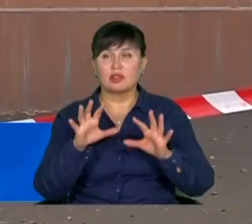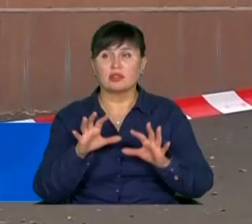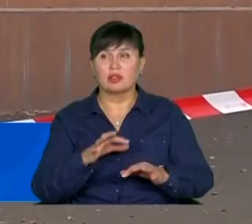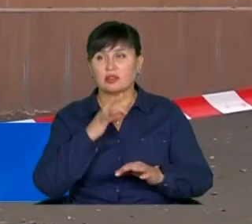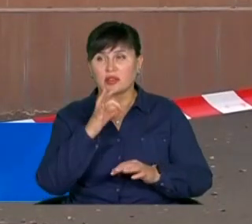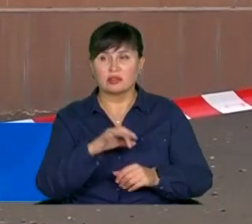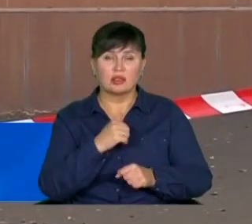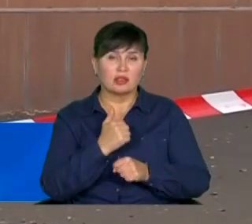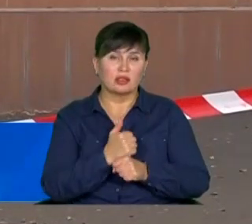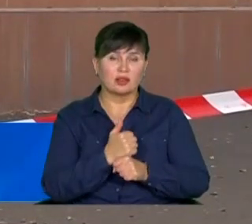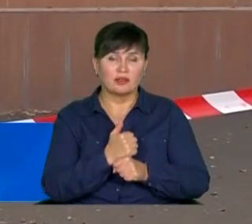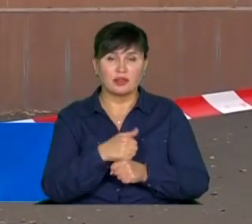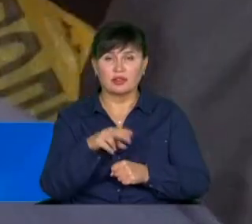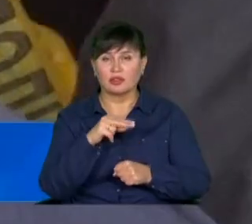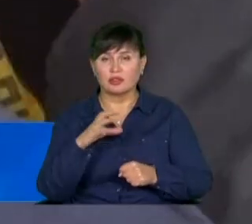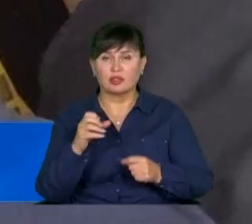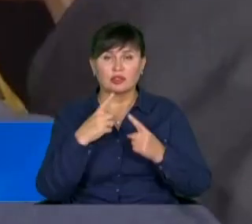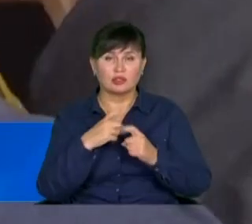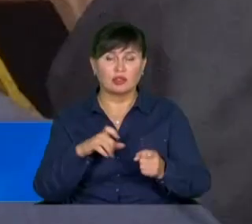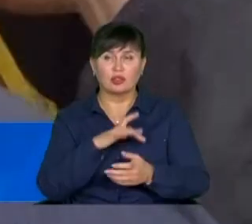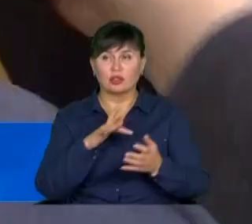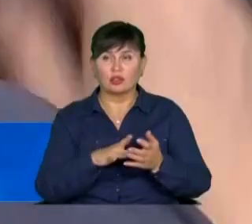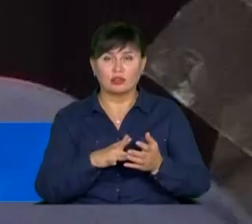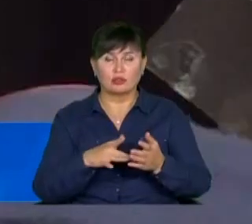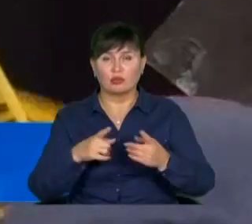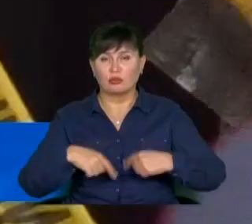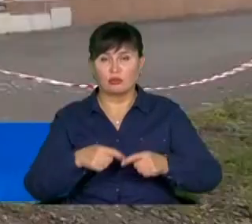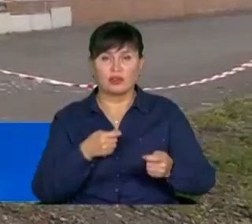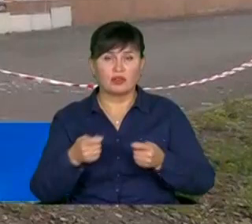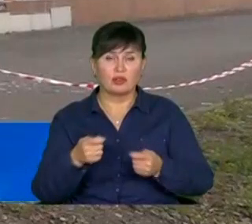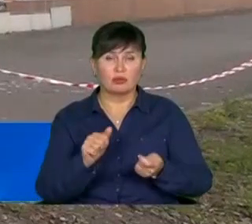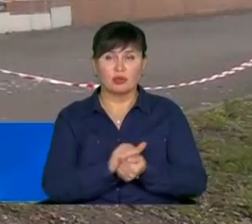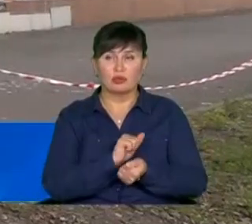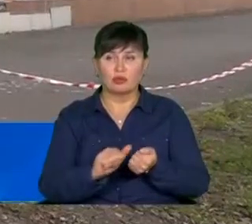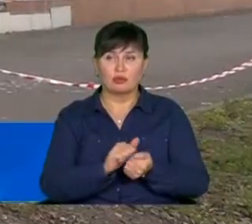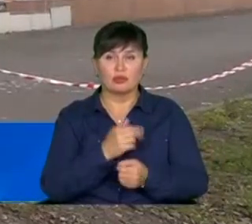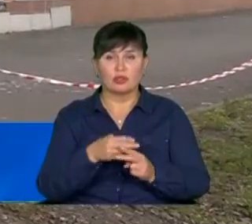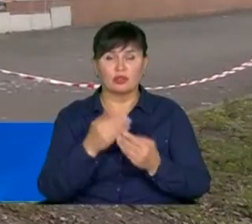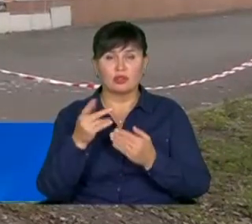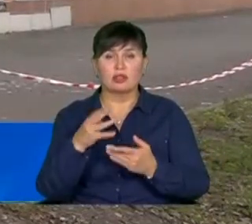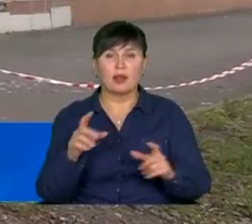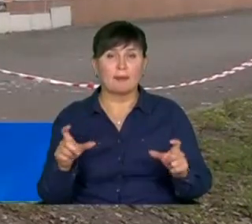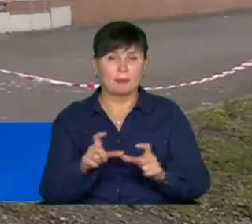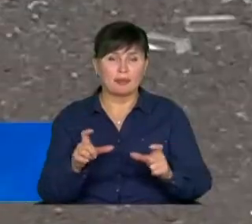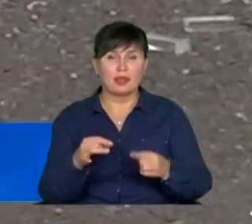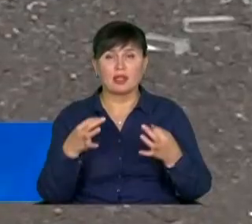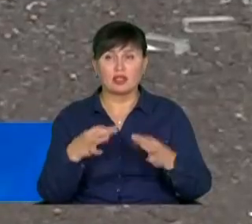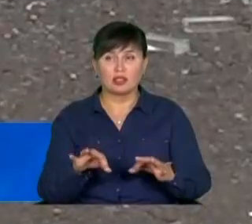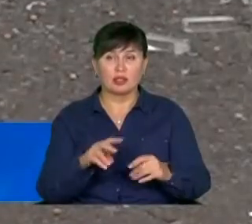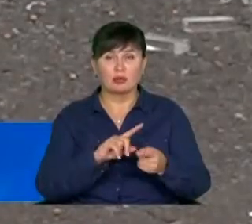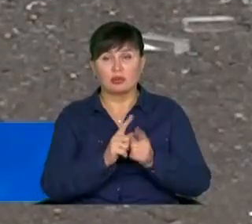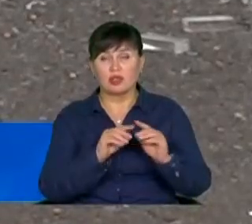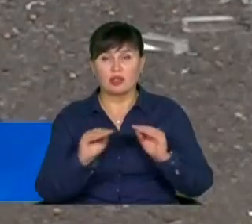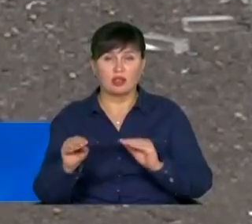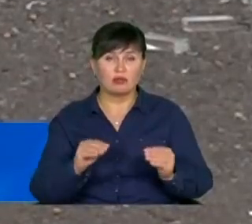глава департамента ПЧС. Как сообщили в городском управлении урбанистики, по документам объект предназначался для магазина, и разрешение на